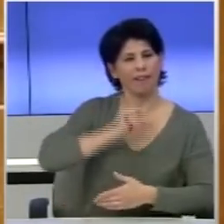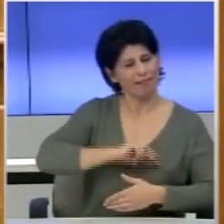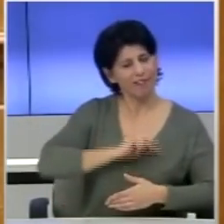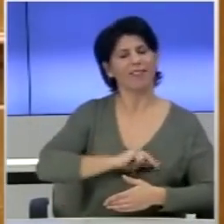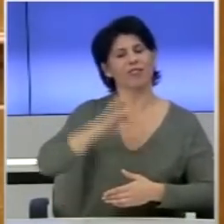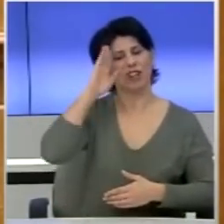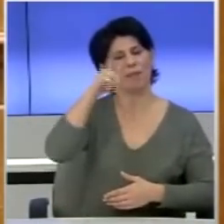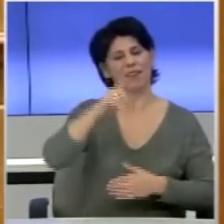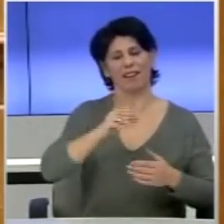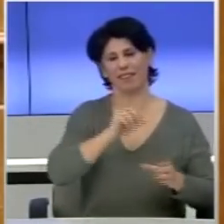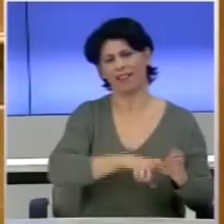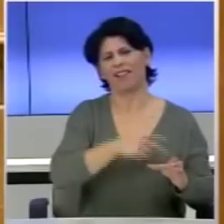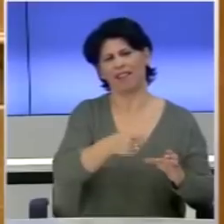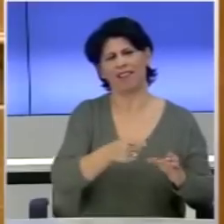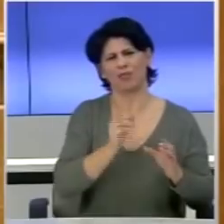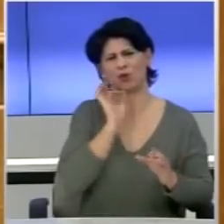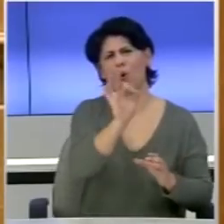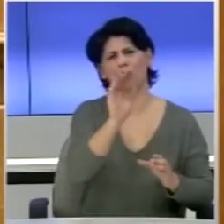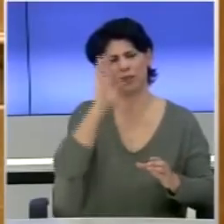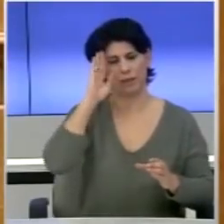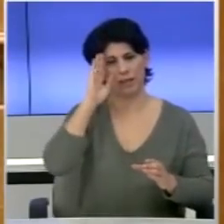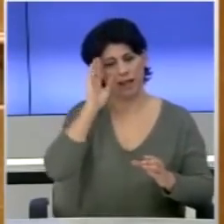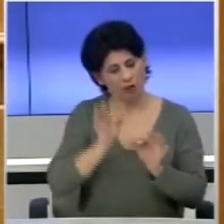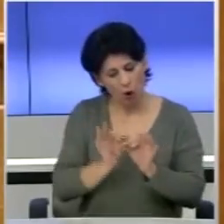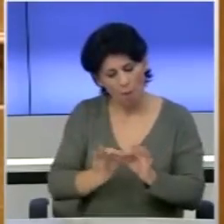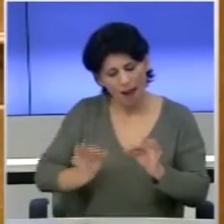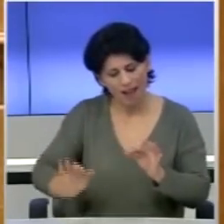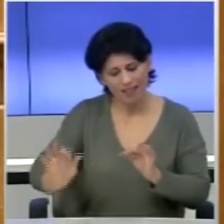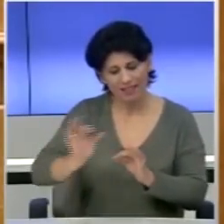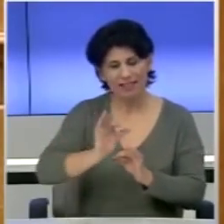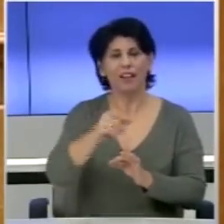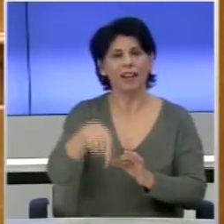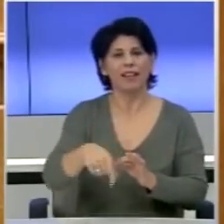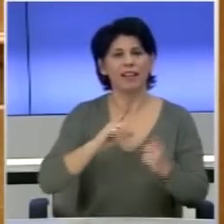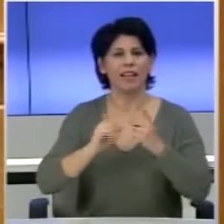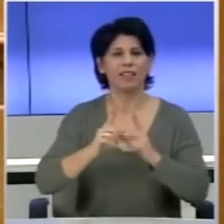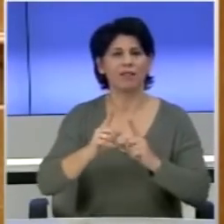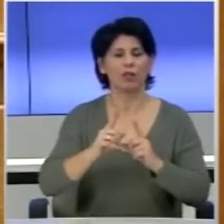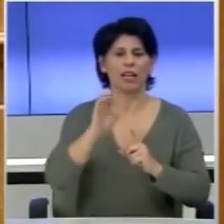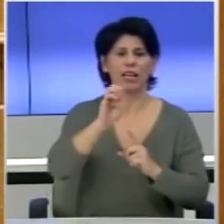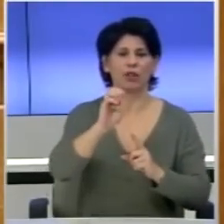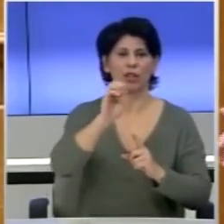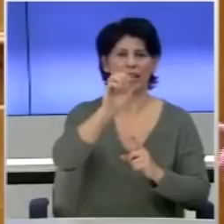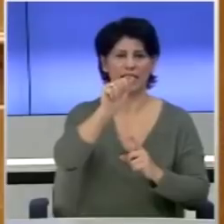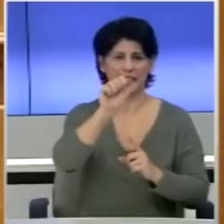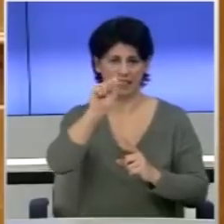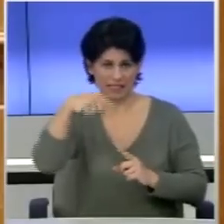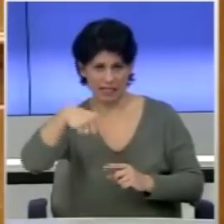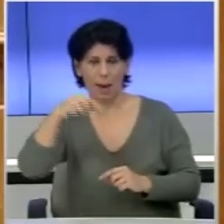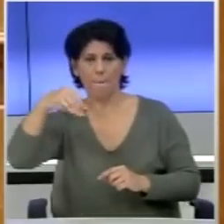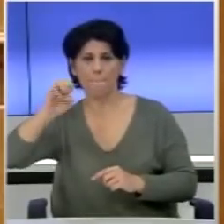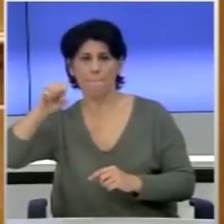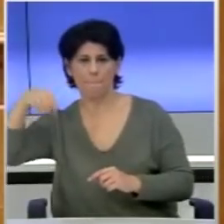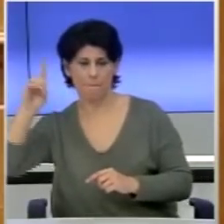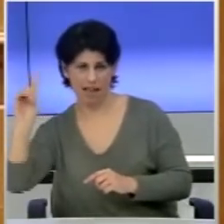αμερικάνικες επιδιώξεις. Κομμάτι αυτού του παζλ είναι και η συμφωνία για τον East Med. Επιτρέψτε εδώ και μια κουβέντα για τον